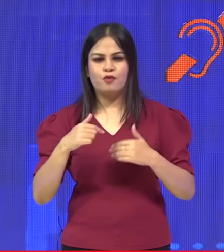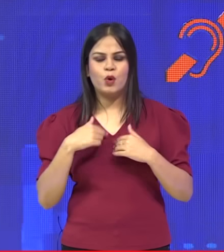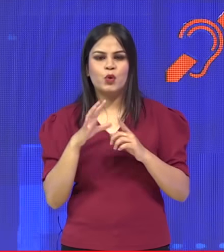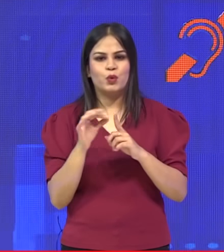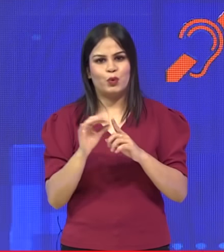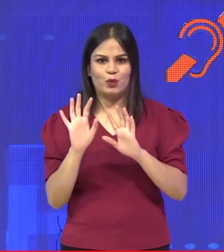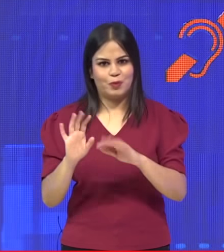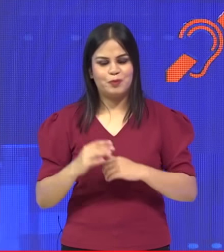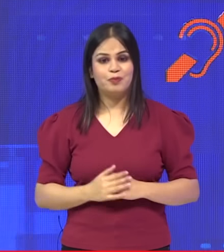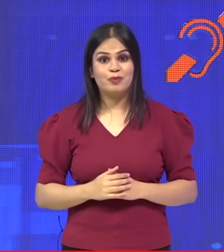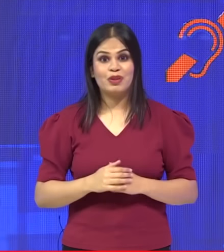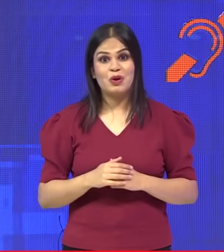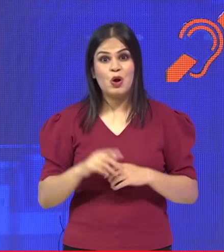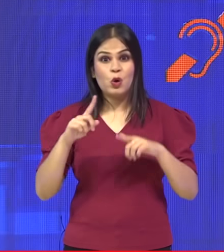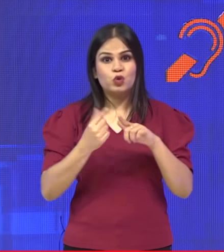और